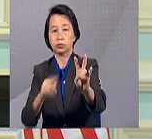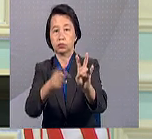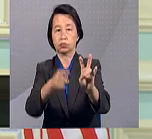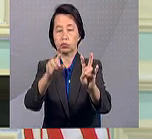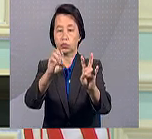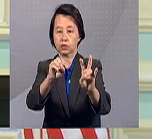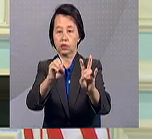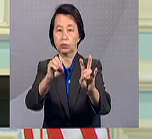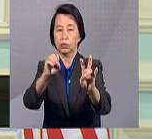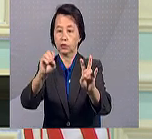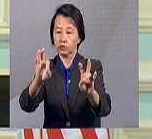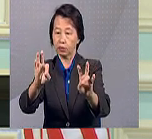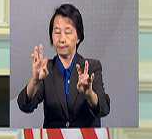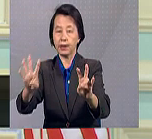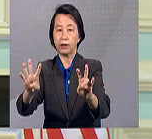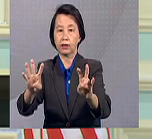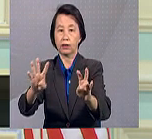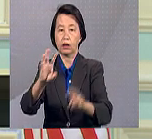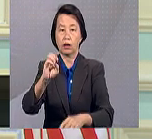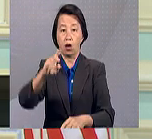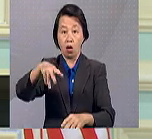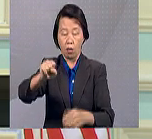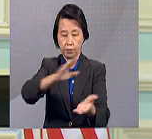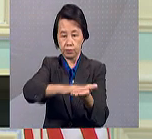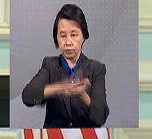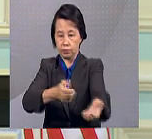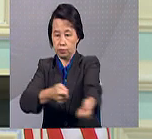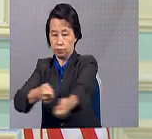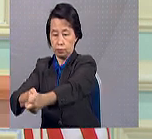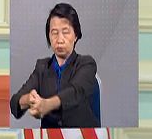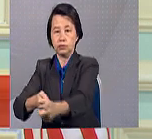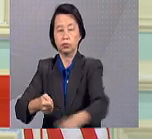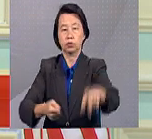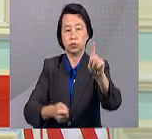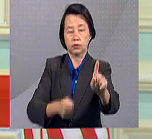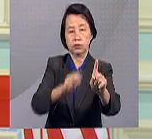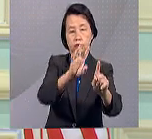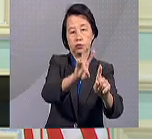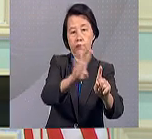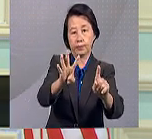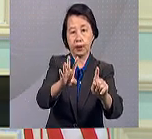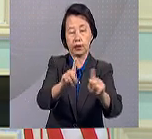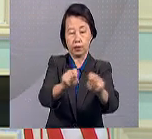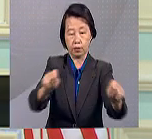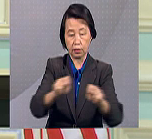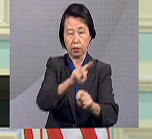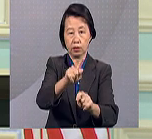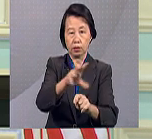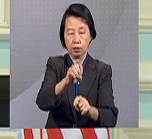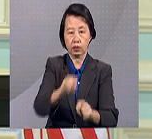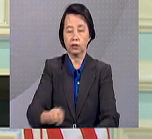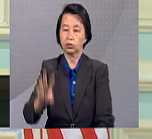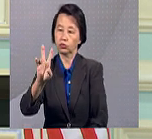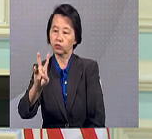7,094 operasi sanitasi yang merangkumi 174 zon termasuk di